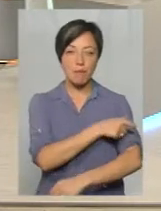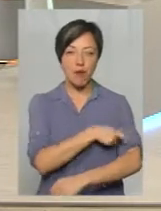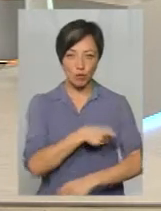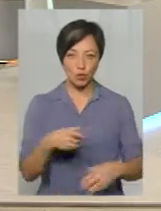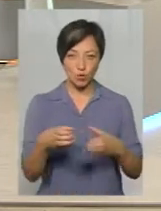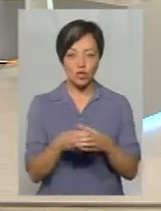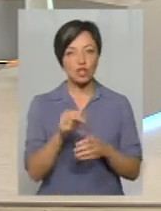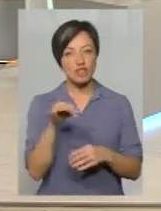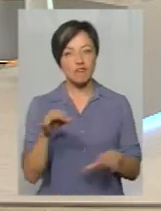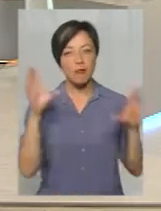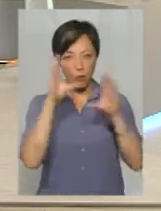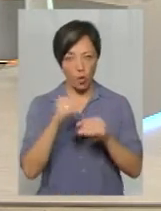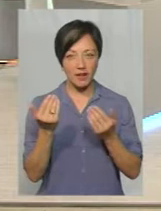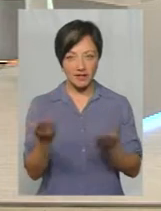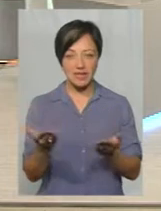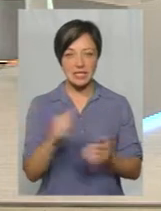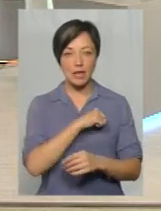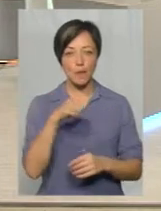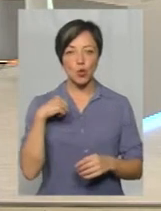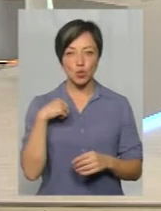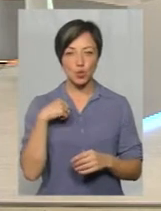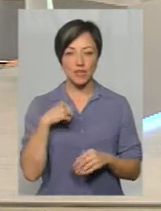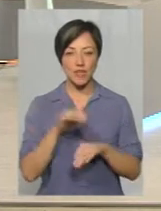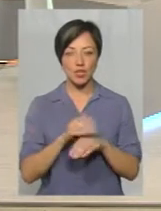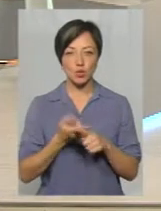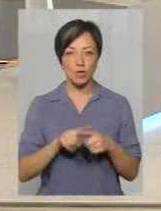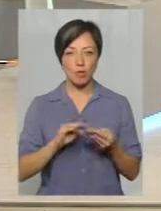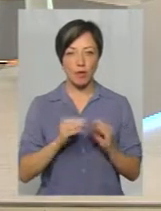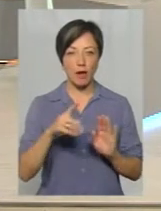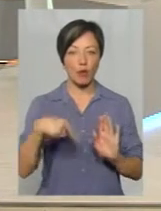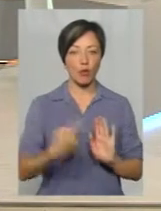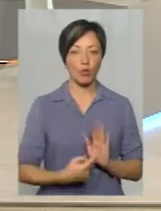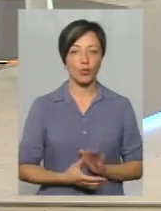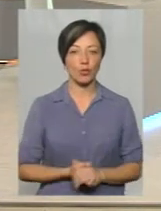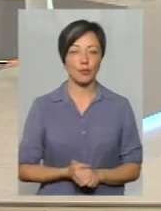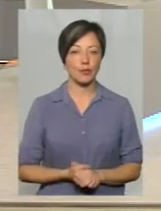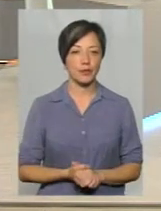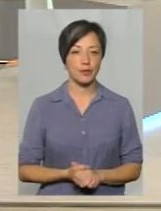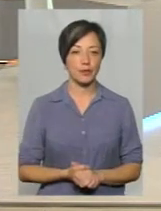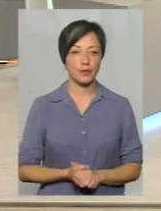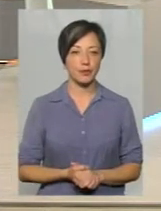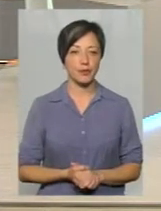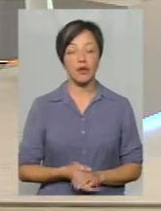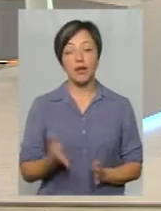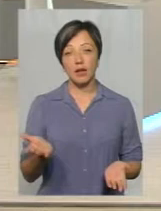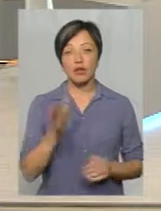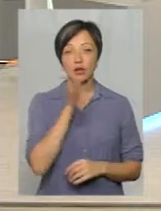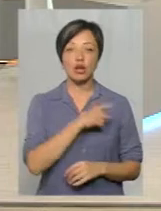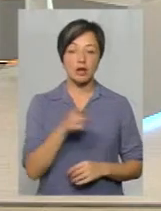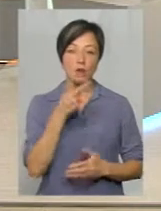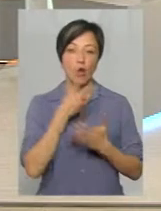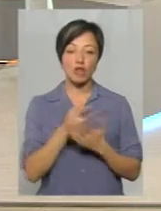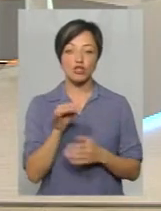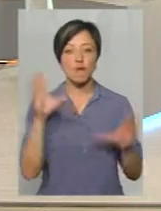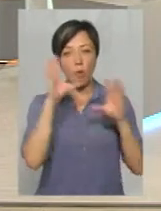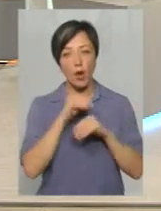Чи впораєтесь ви от самотужки фактично з цією проблемою? Ну, час покаже, чи впораємося ми чи